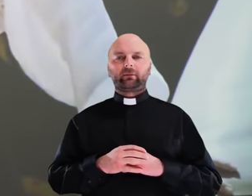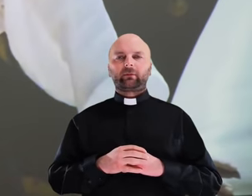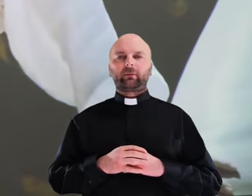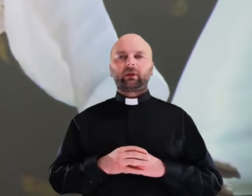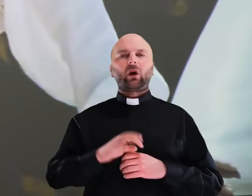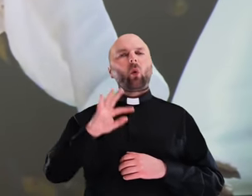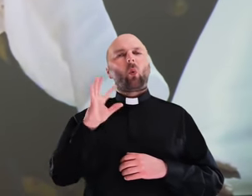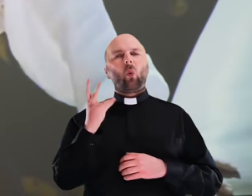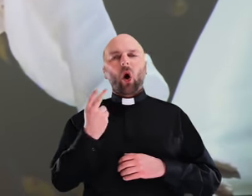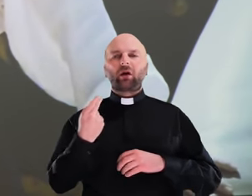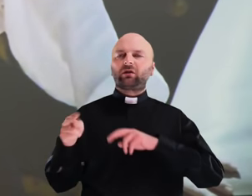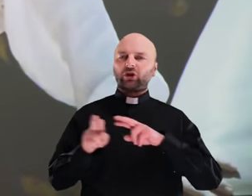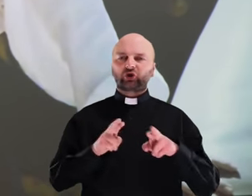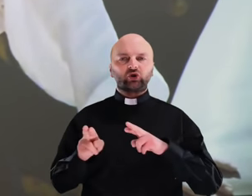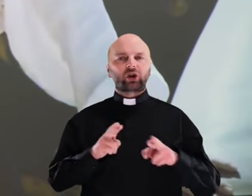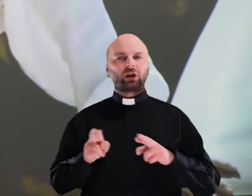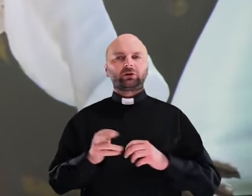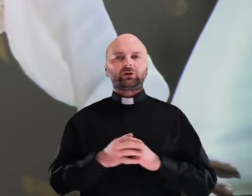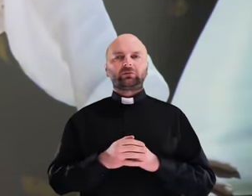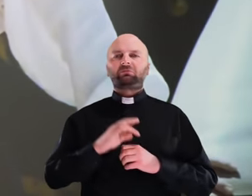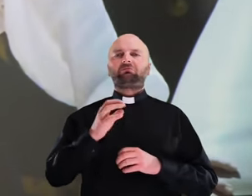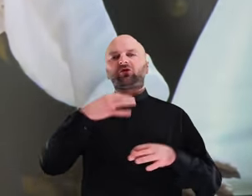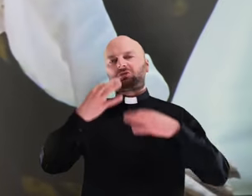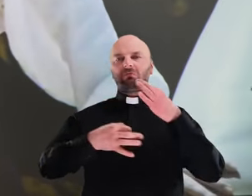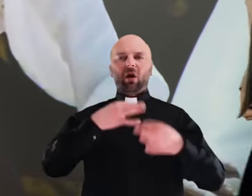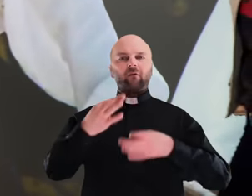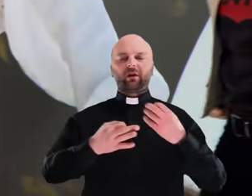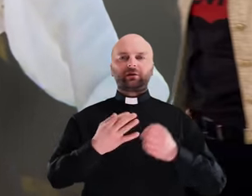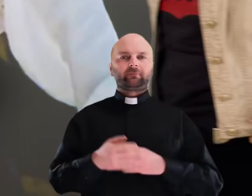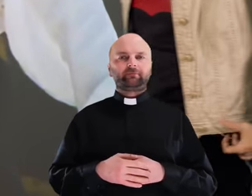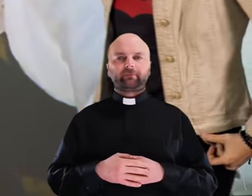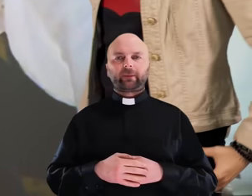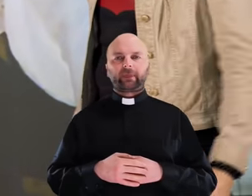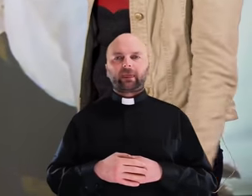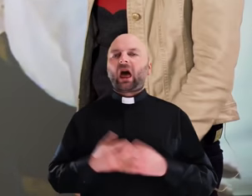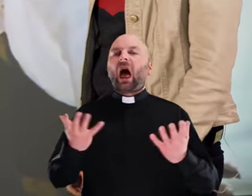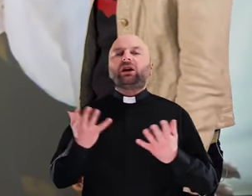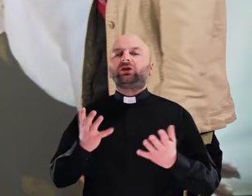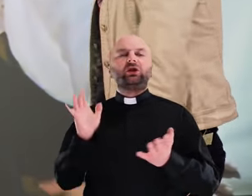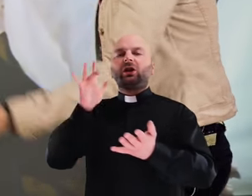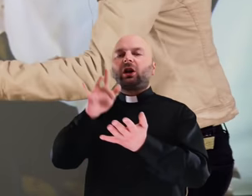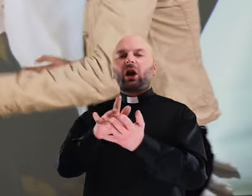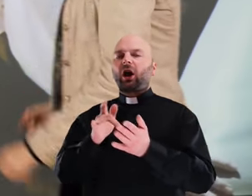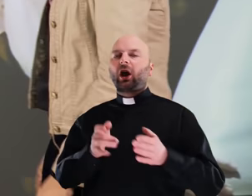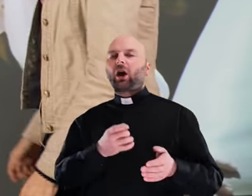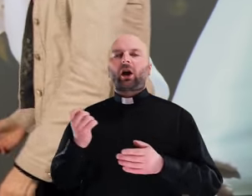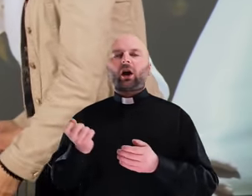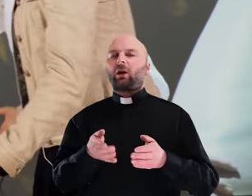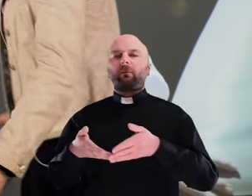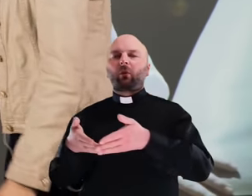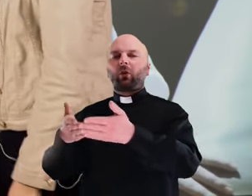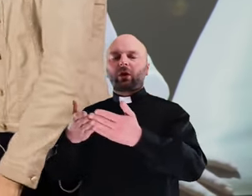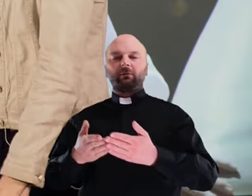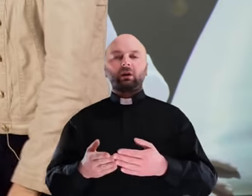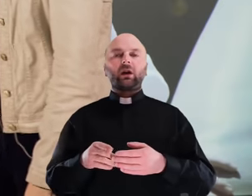Ładne mi rzeczy. Ja też potrafię tak śpiewać. I czym tak właściwie płyniemy? No jak to? Chyba nie słuchałeś. Na